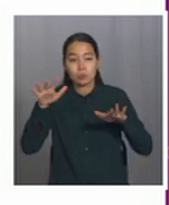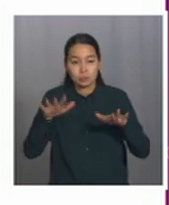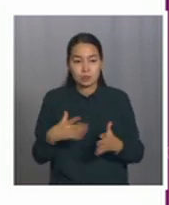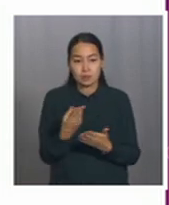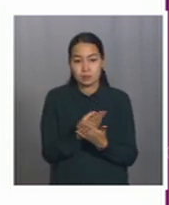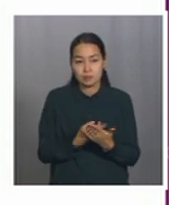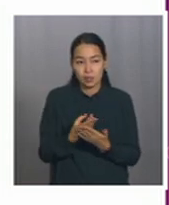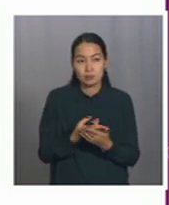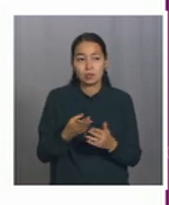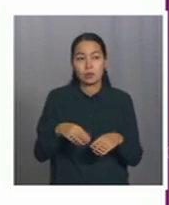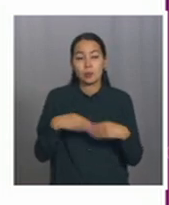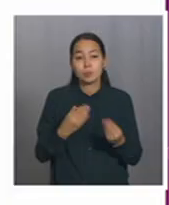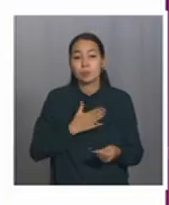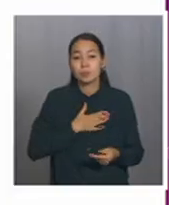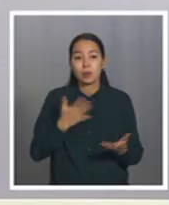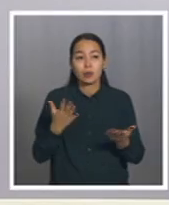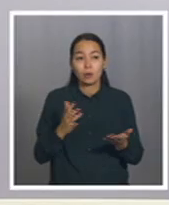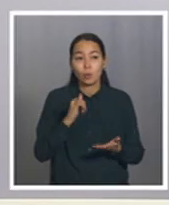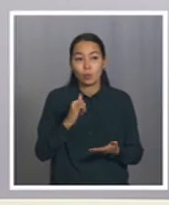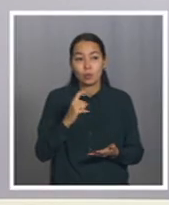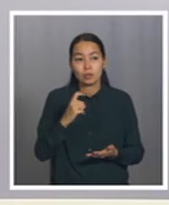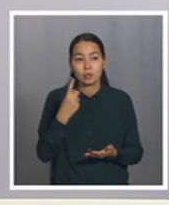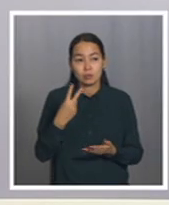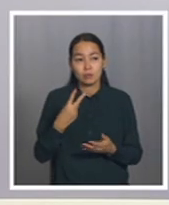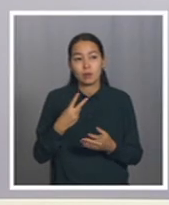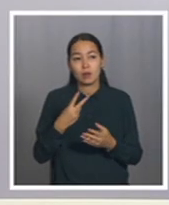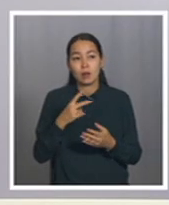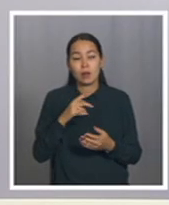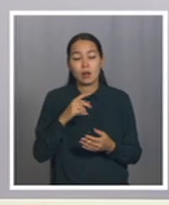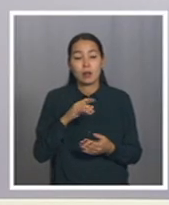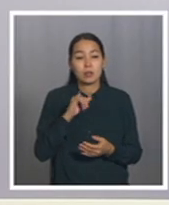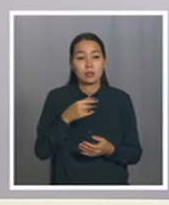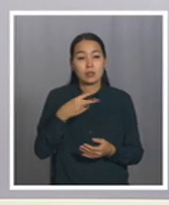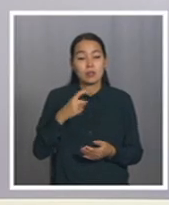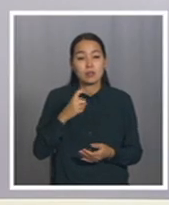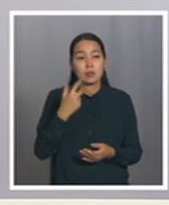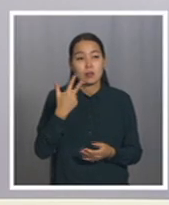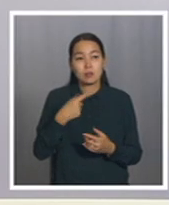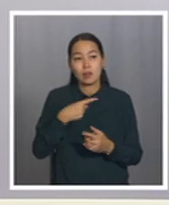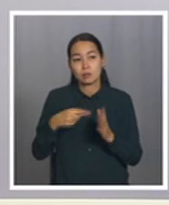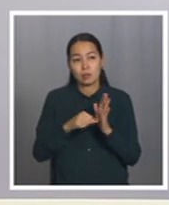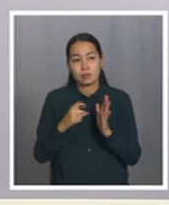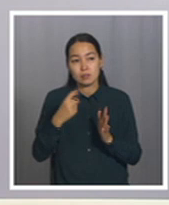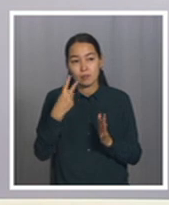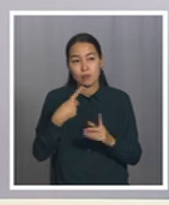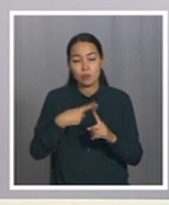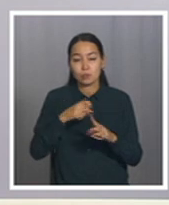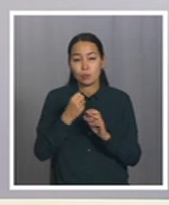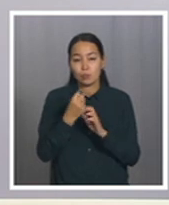Берілген функциямыз бізде y тең болады x куб азайтылған 6x квадрат қосылған 12x азайтылған